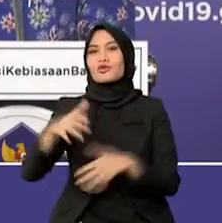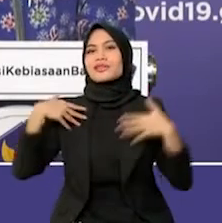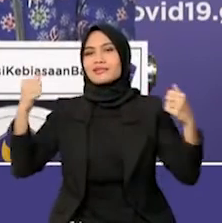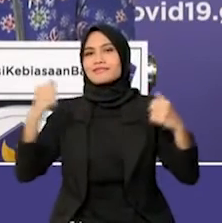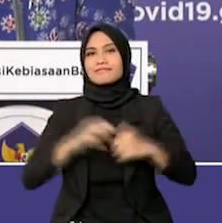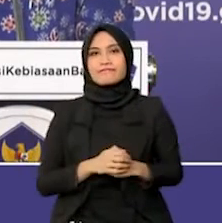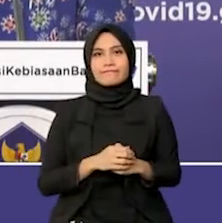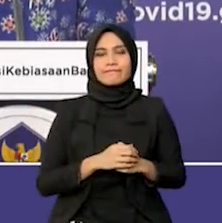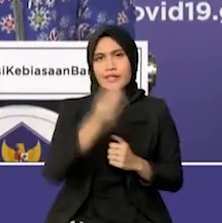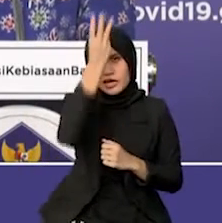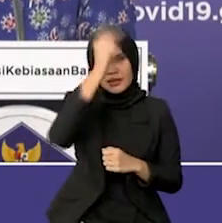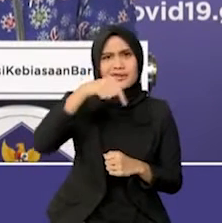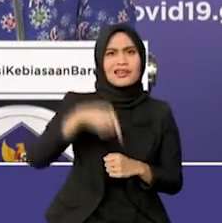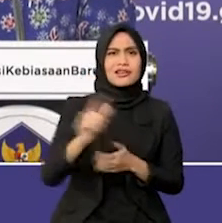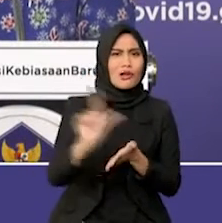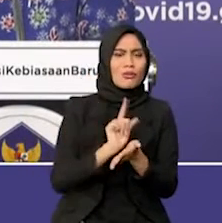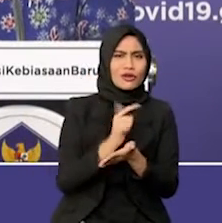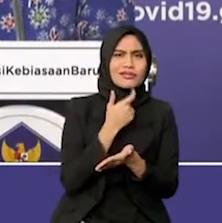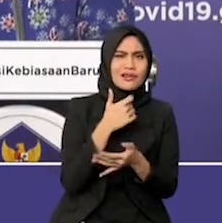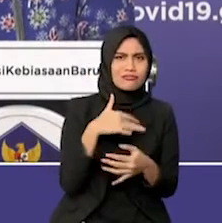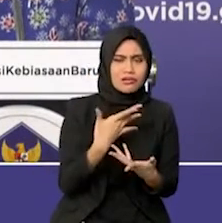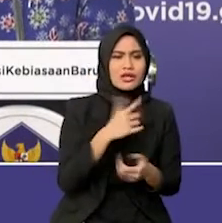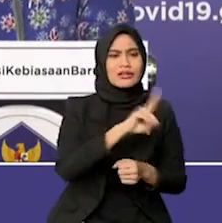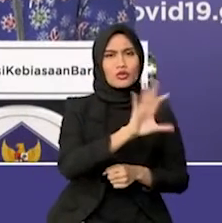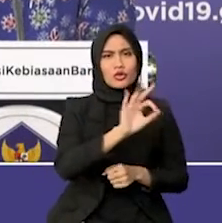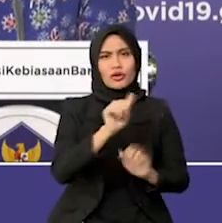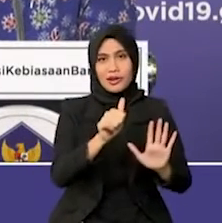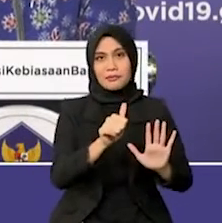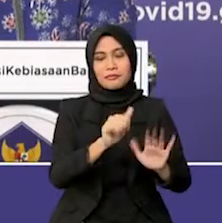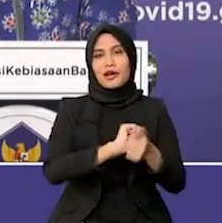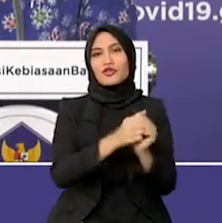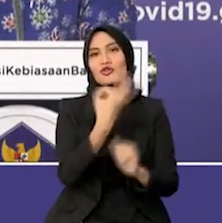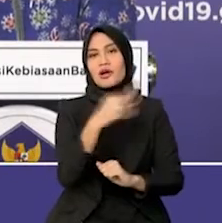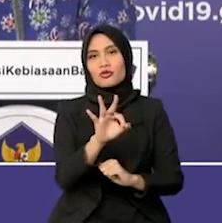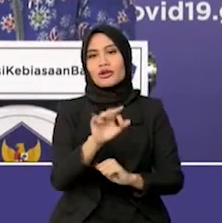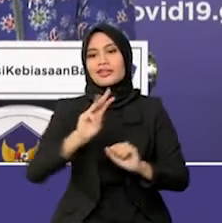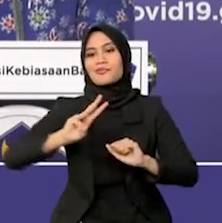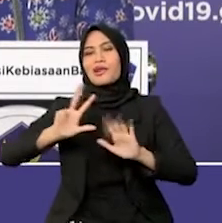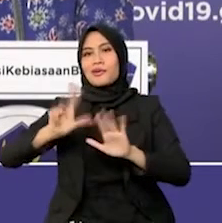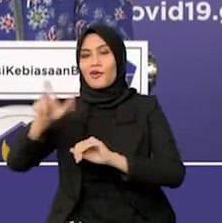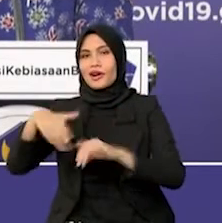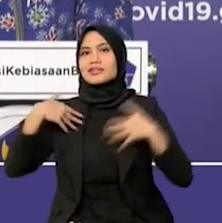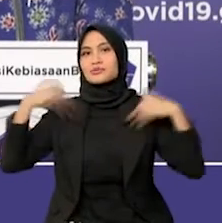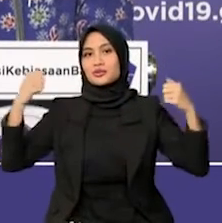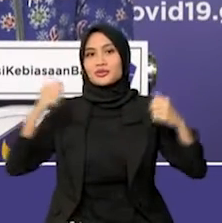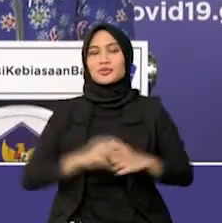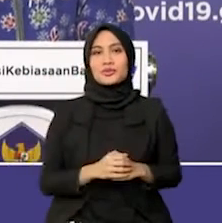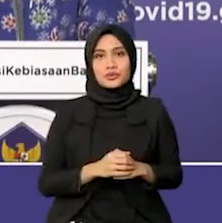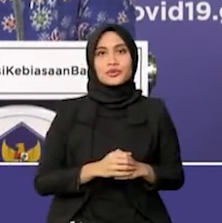sembuh Kalimantan Selatan melaporkan 106 kasus baru dengan 38 sembuh